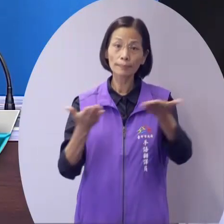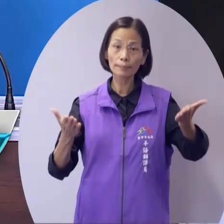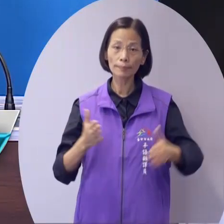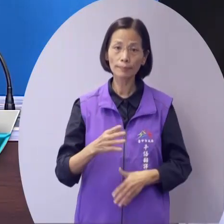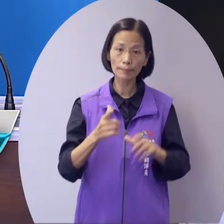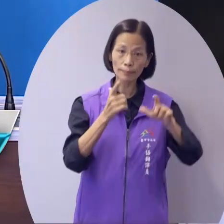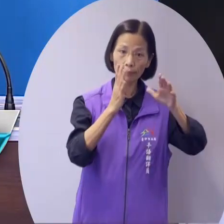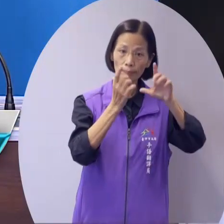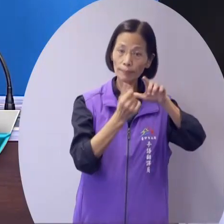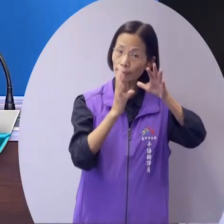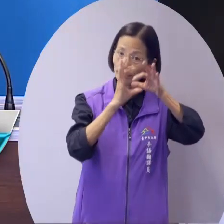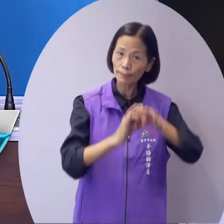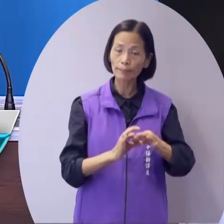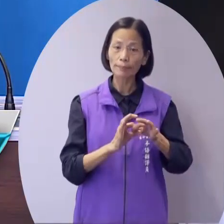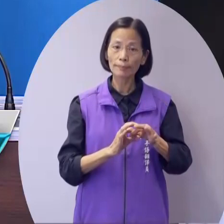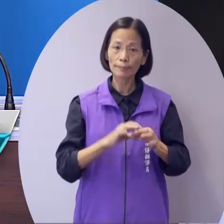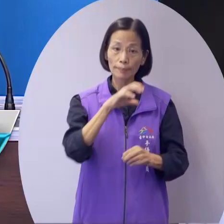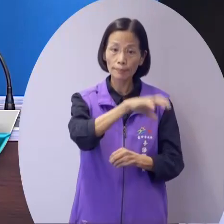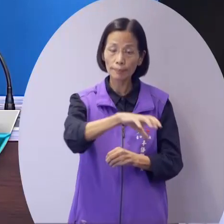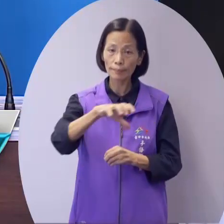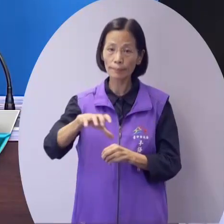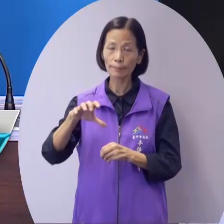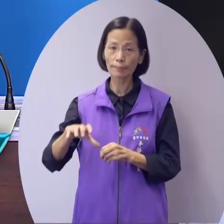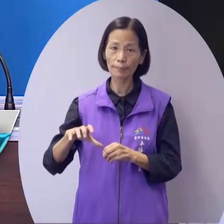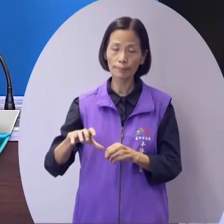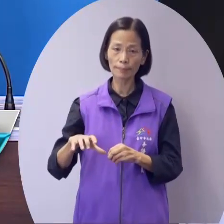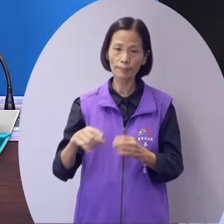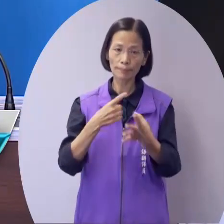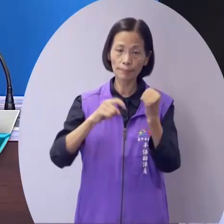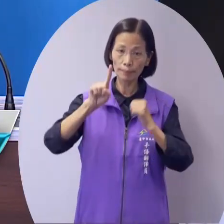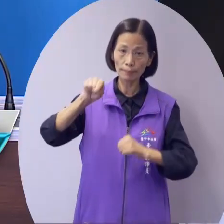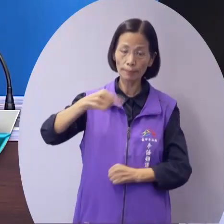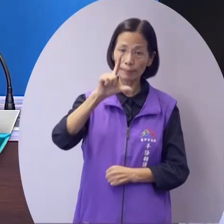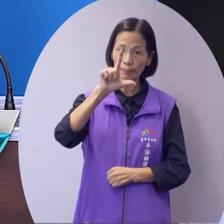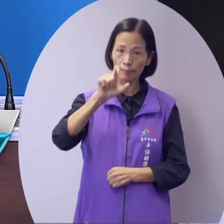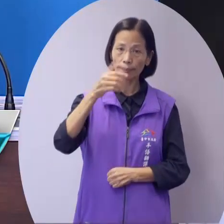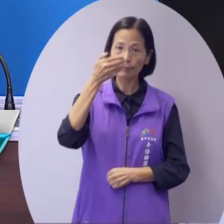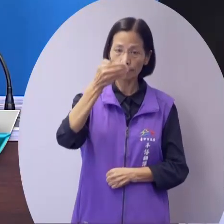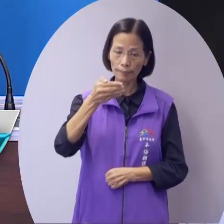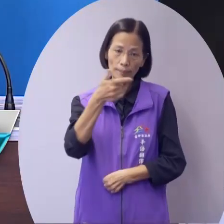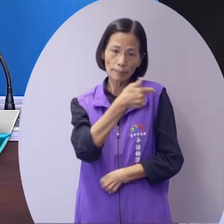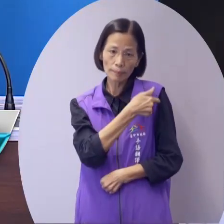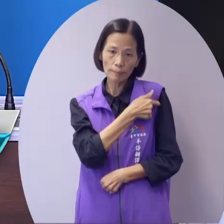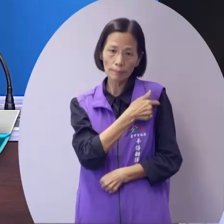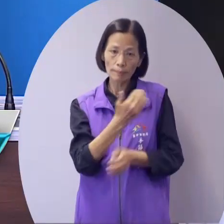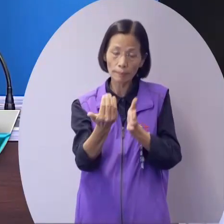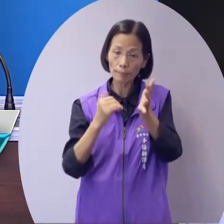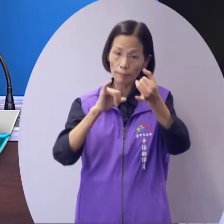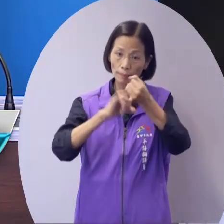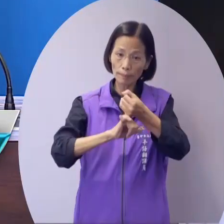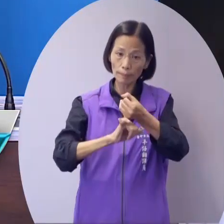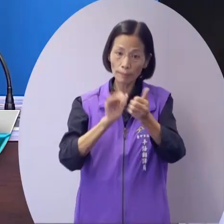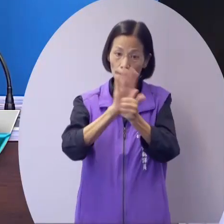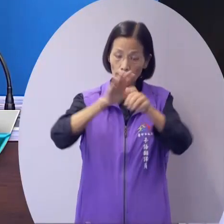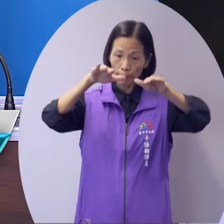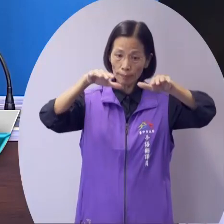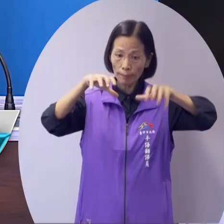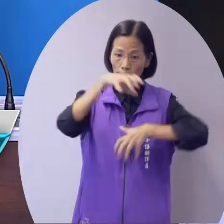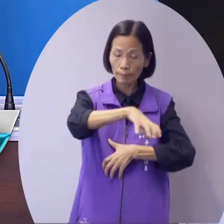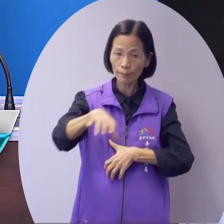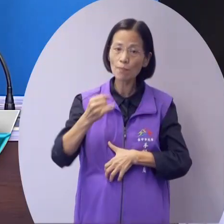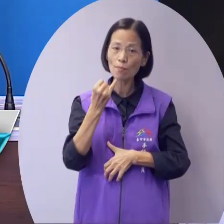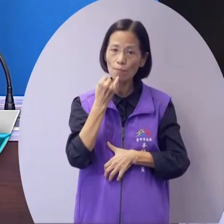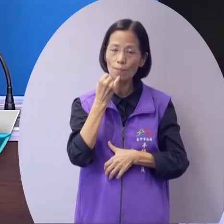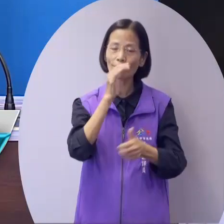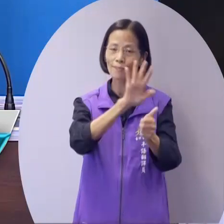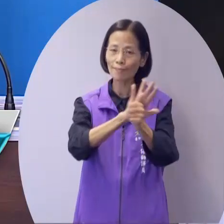括区公所哈，那以及相关的单位呢，一共有169个疫苗的预约柜台哈，可以提供市民朋友的这